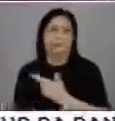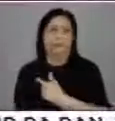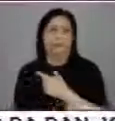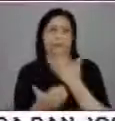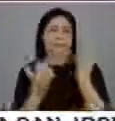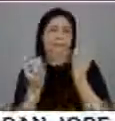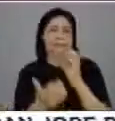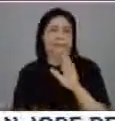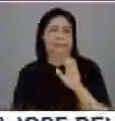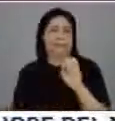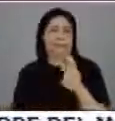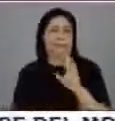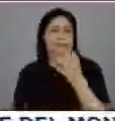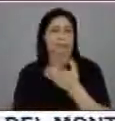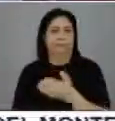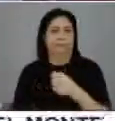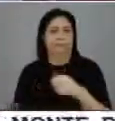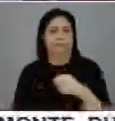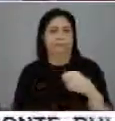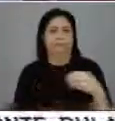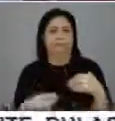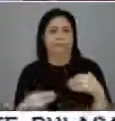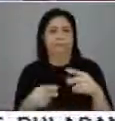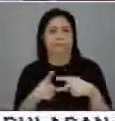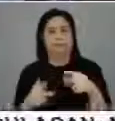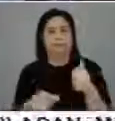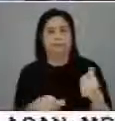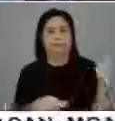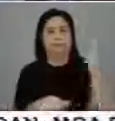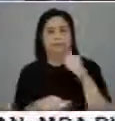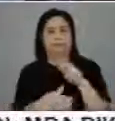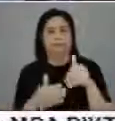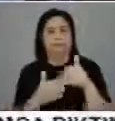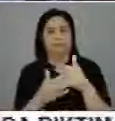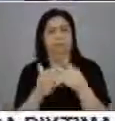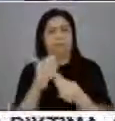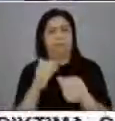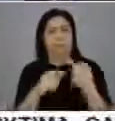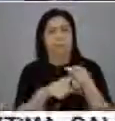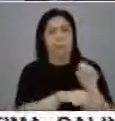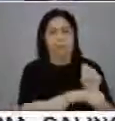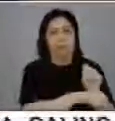237,874 ang para sa second dose. Rod Lagusad, para sa Bayan.